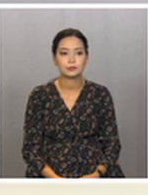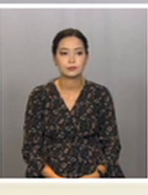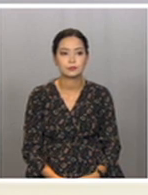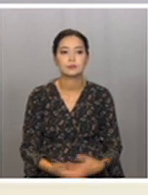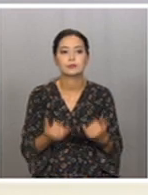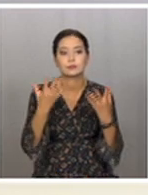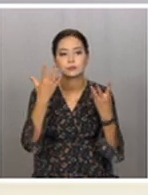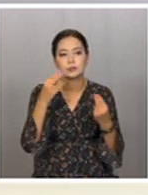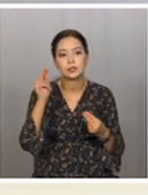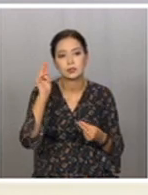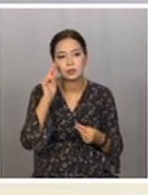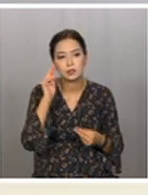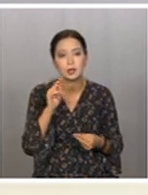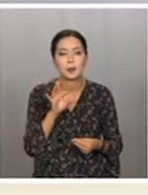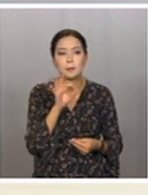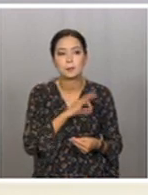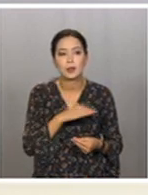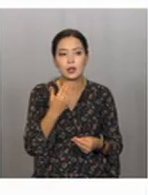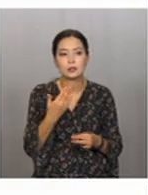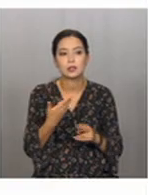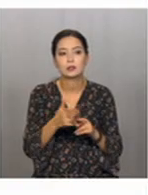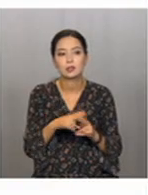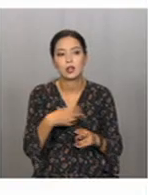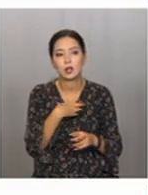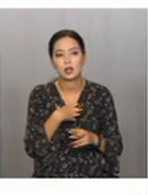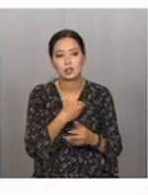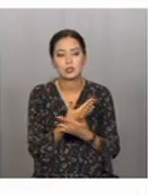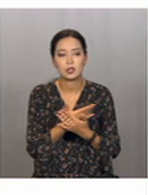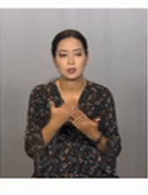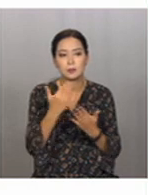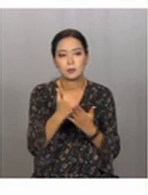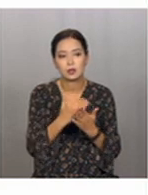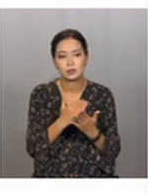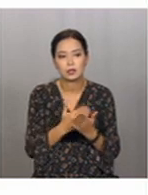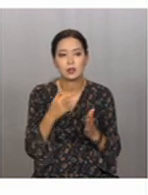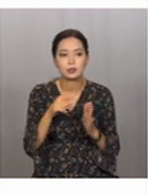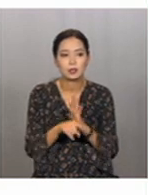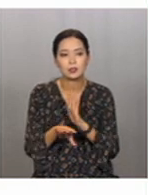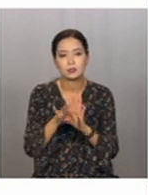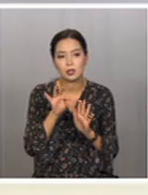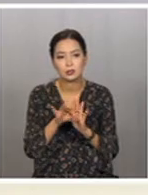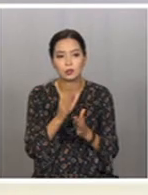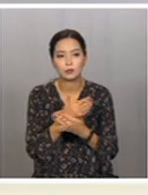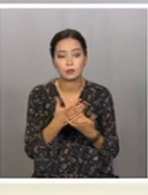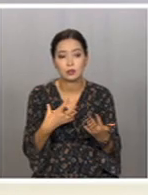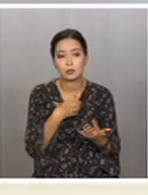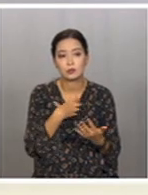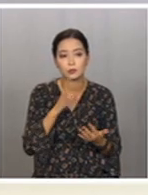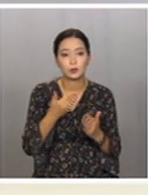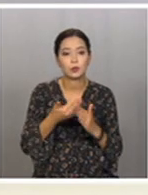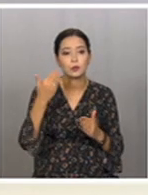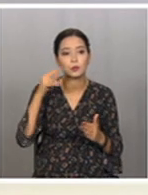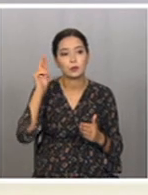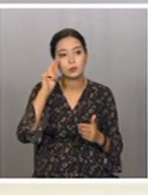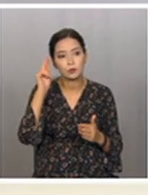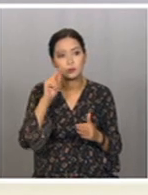Бүгінгі сабақта пайдаланушының қажеттілігіне қарай бағдарламалық жасақтаманы таңдауды үйренесіз. Өткен сабаққа